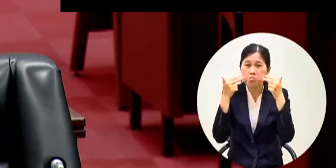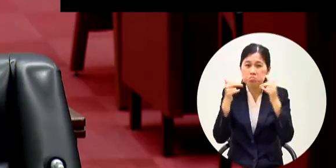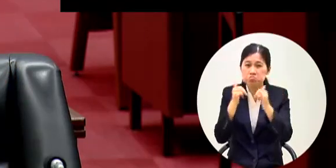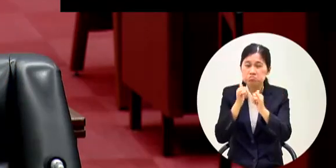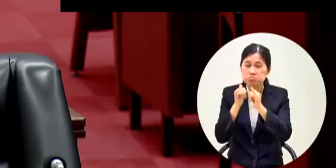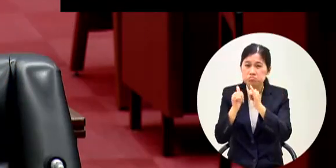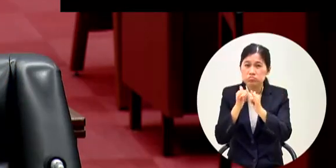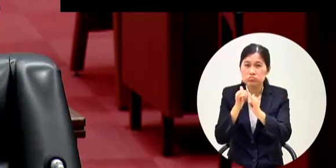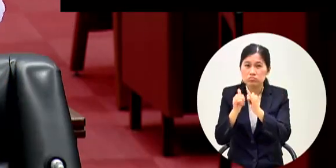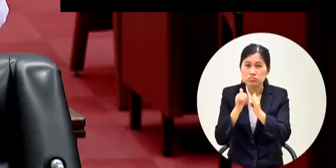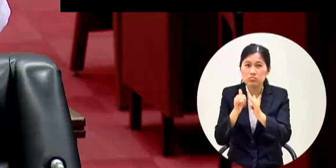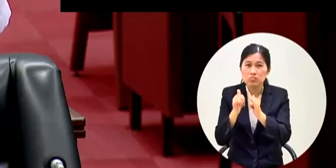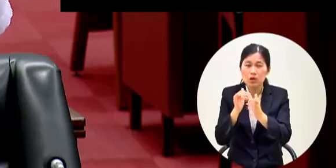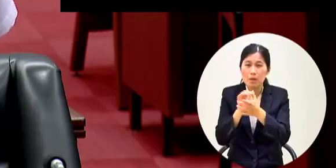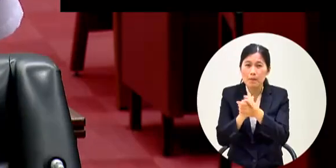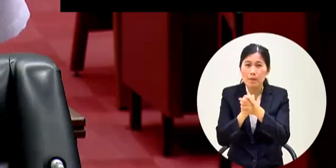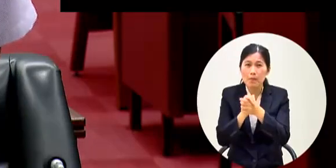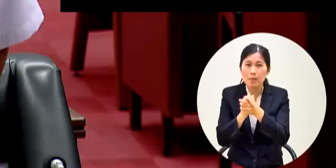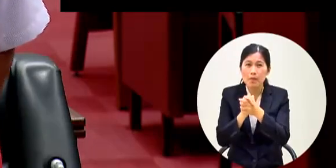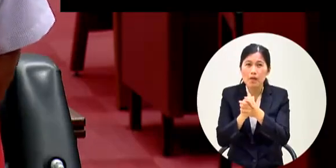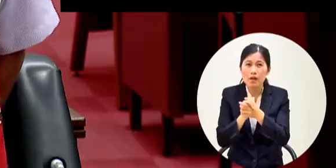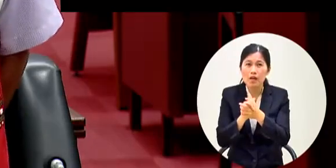最忠诚的原住民朋友，